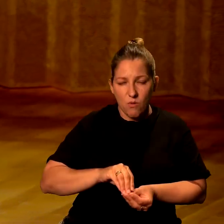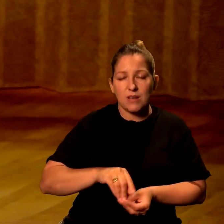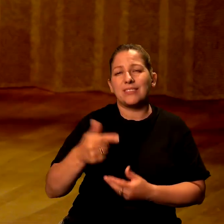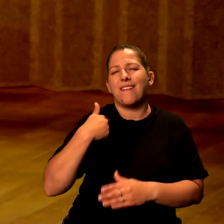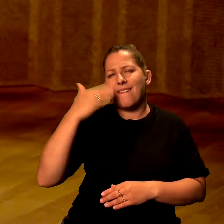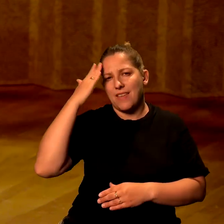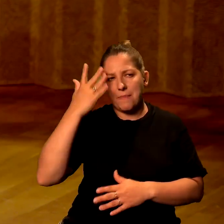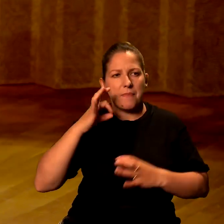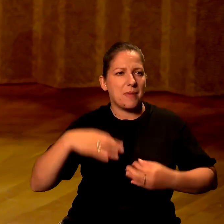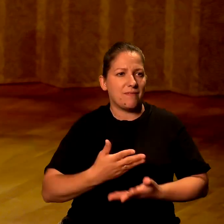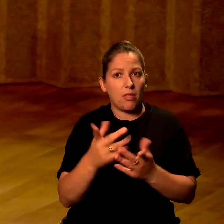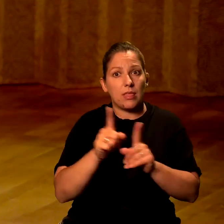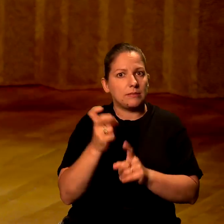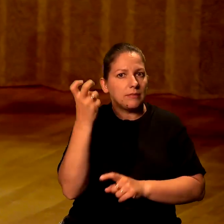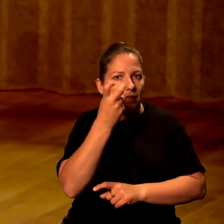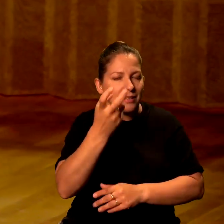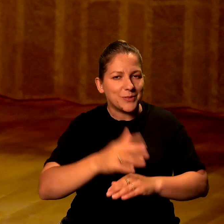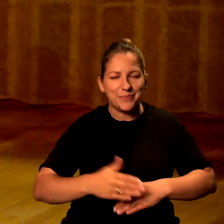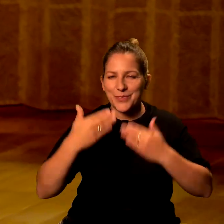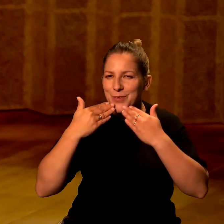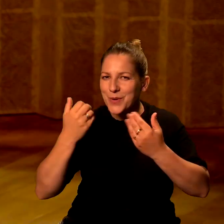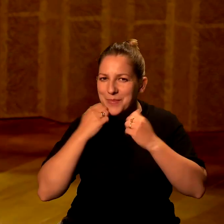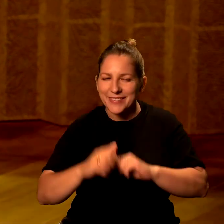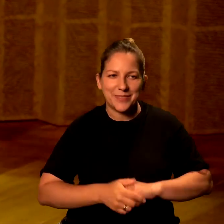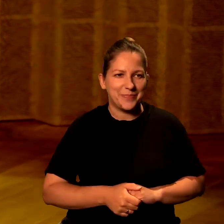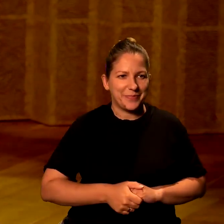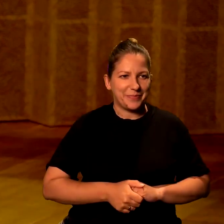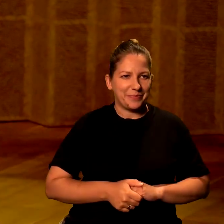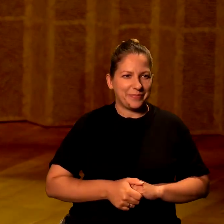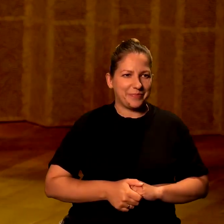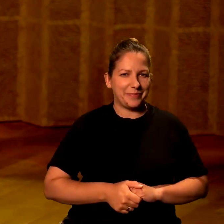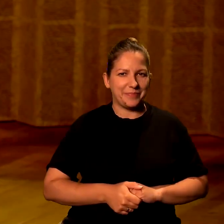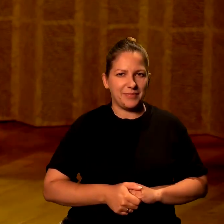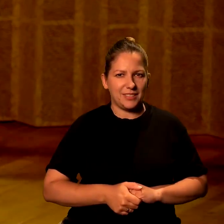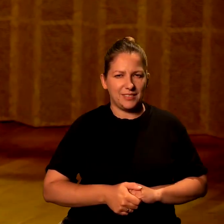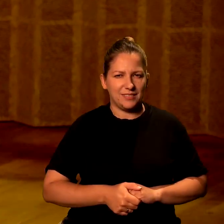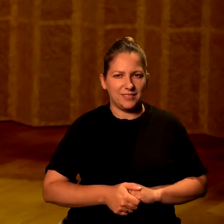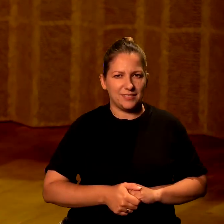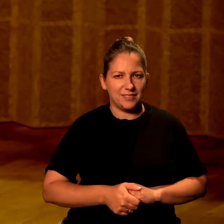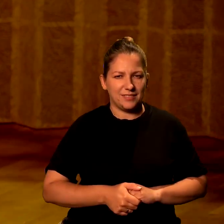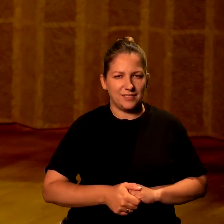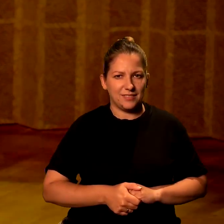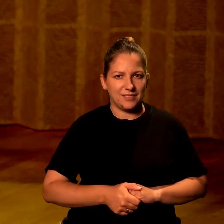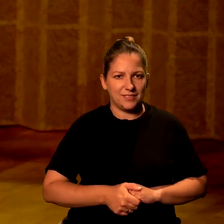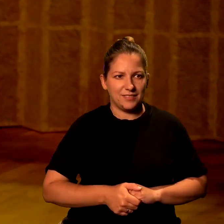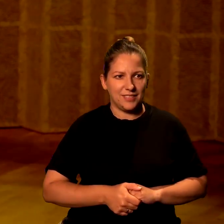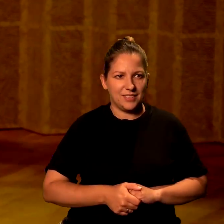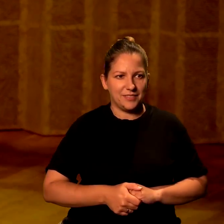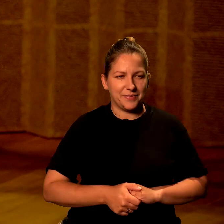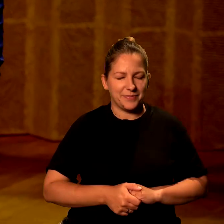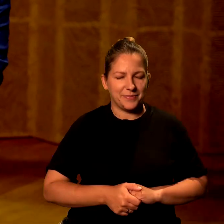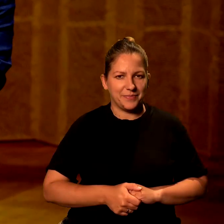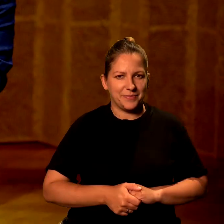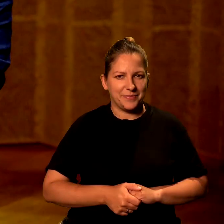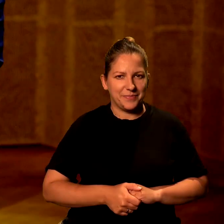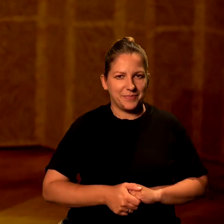to Państwa również interesuje. Dziękuję bardzo. Dziękujemy. Dziękujemy.